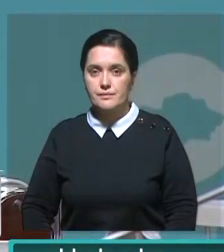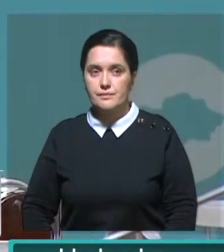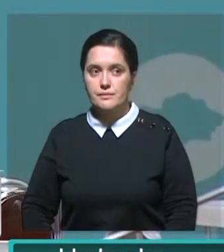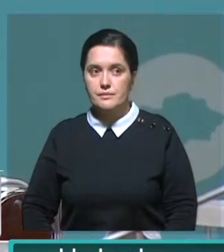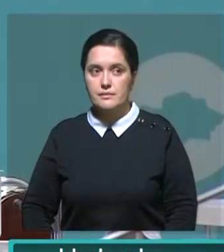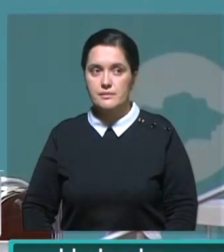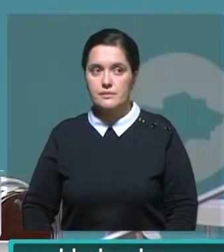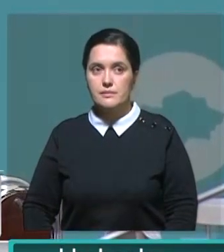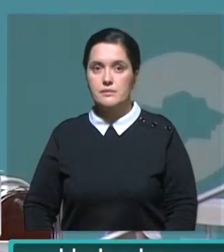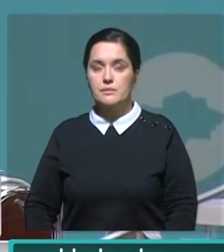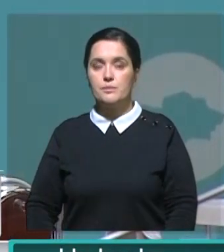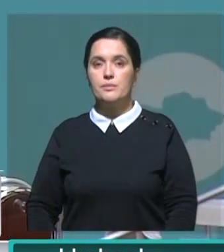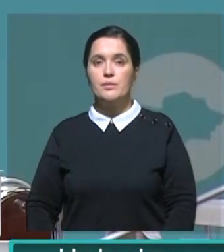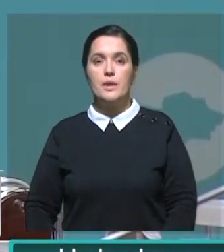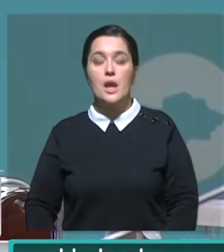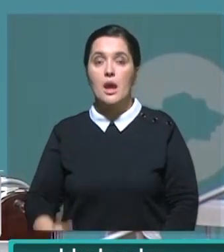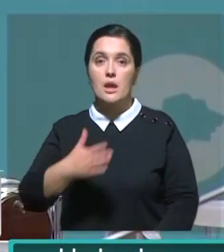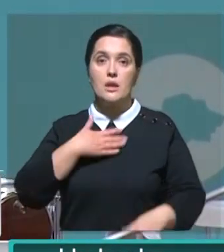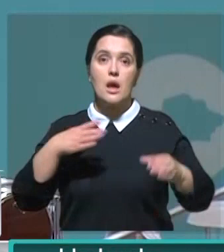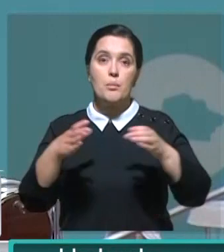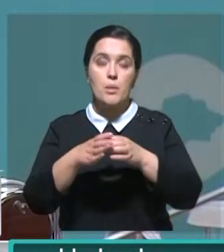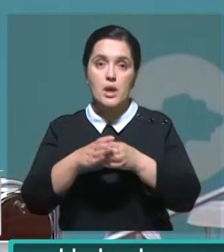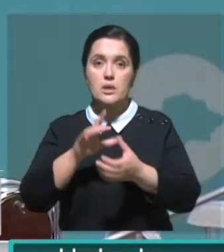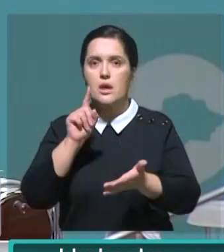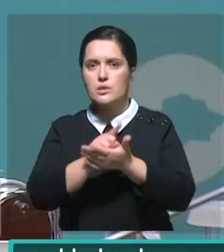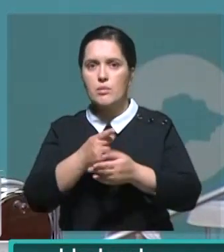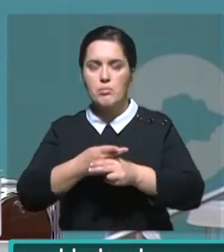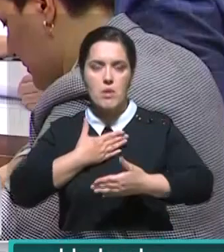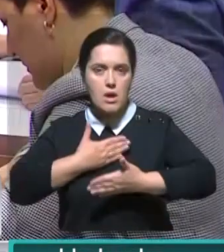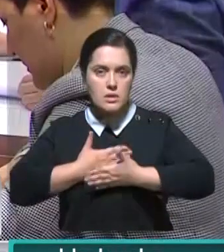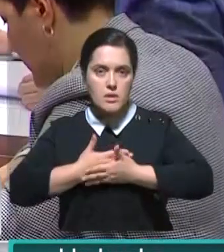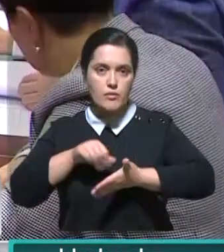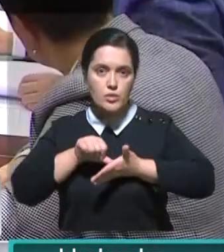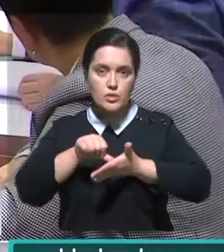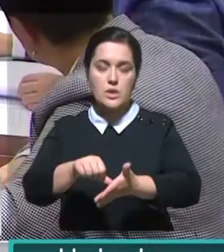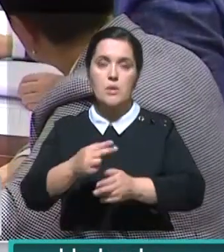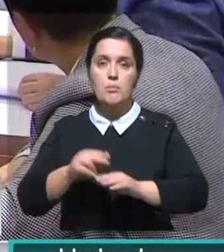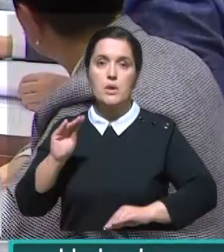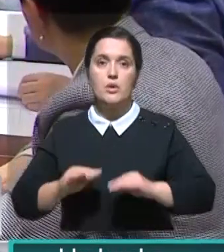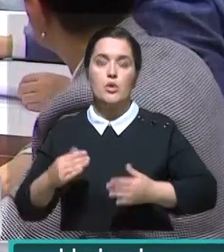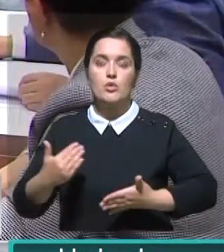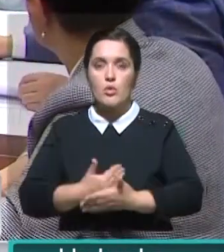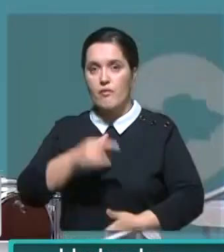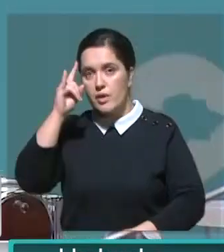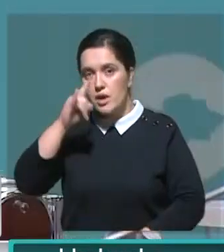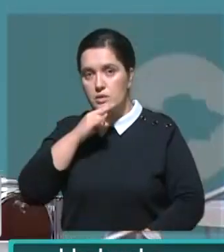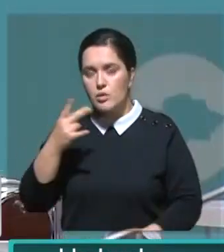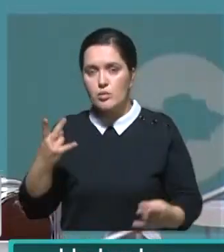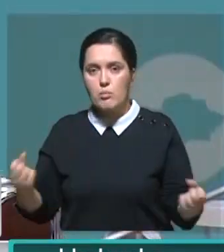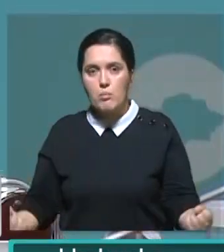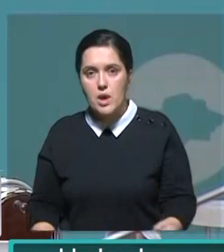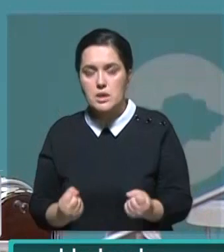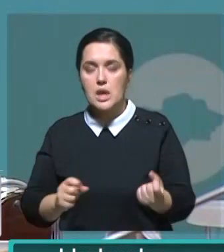осенью этого года. Наша партия должна принимать самое активное участие в построении нового Казахстана, быть поддержкой